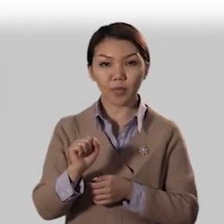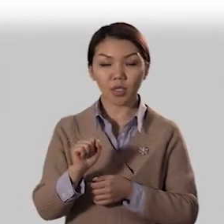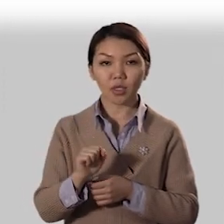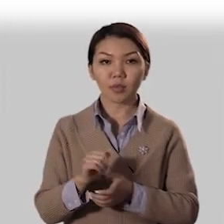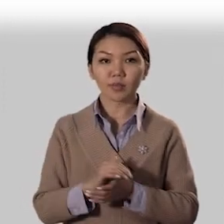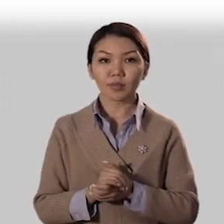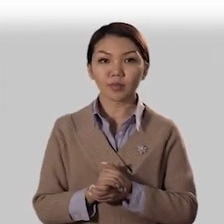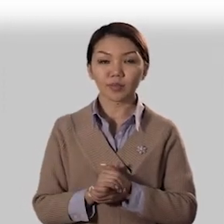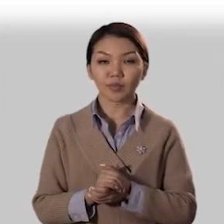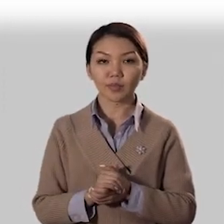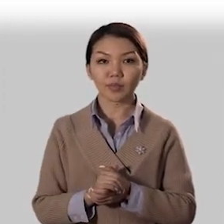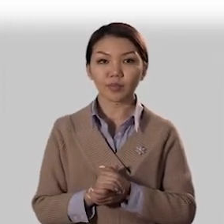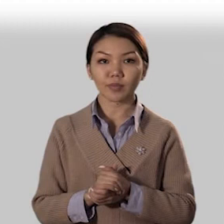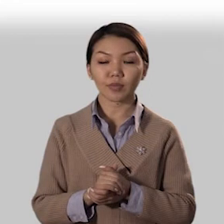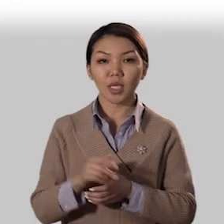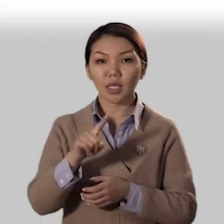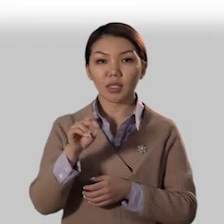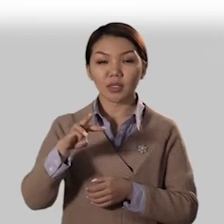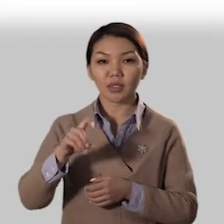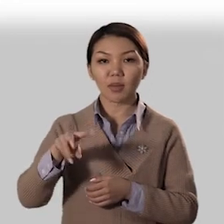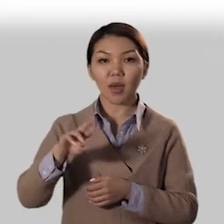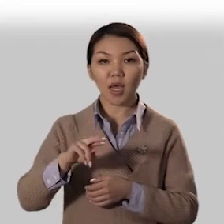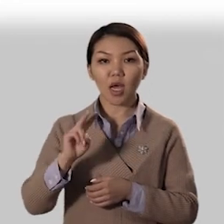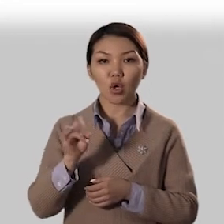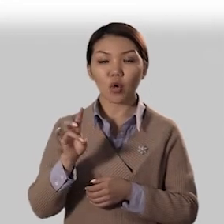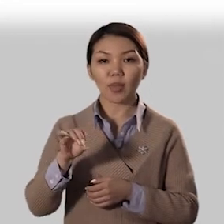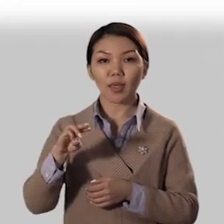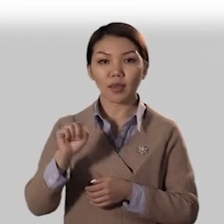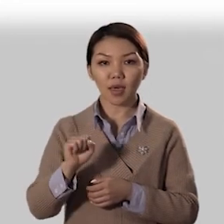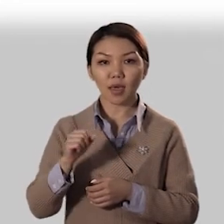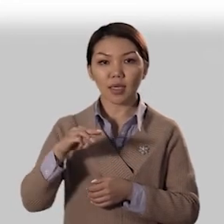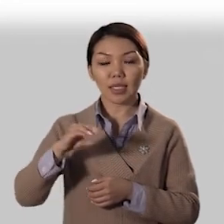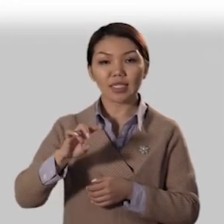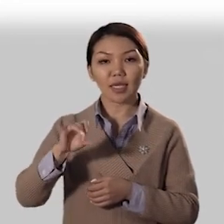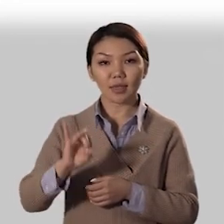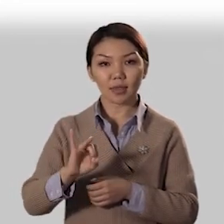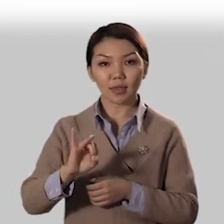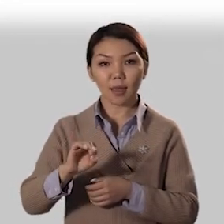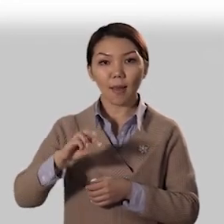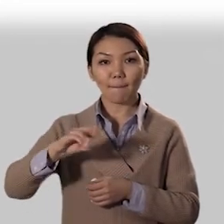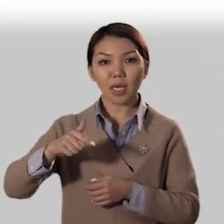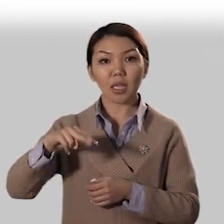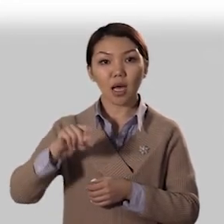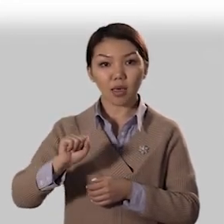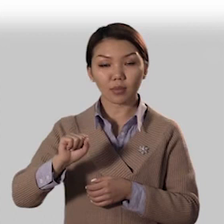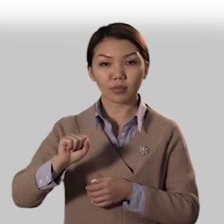существительные земля комната тени мгла